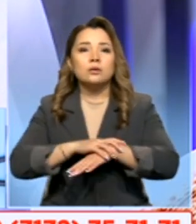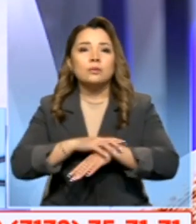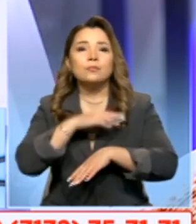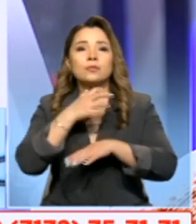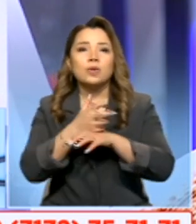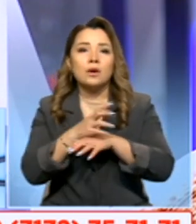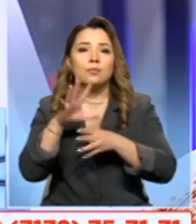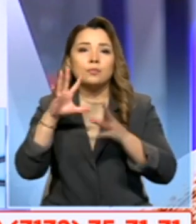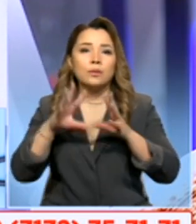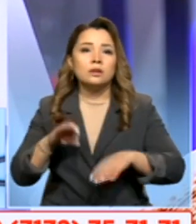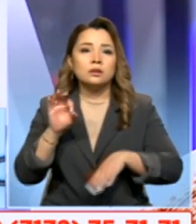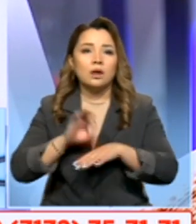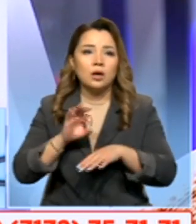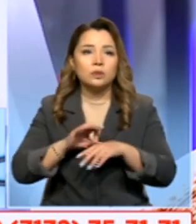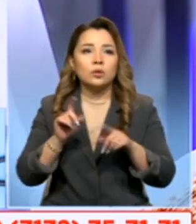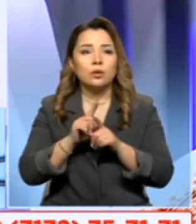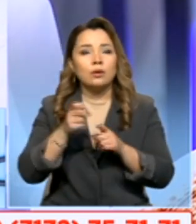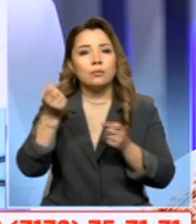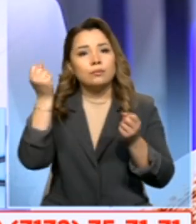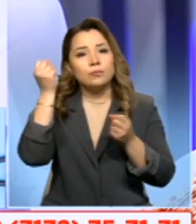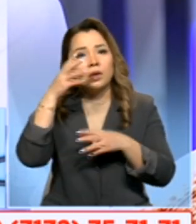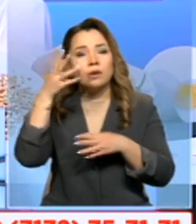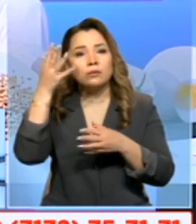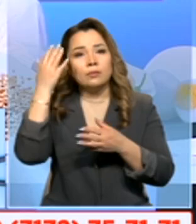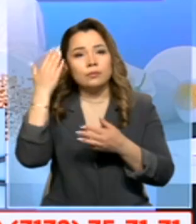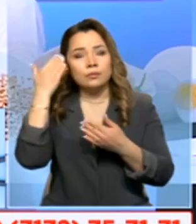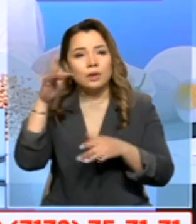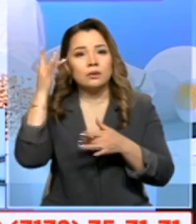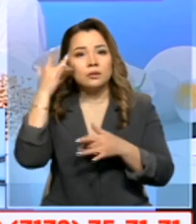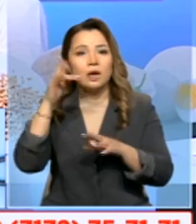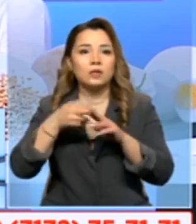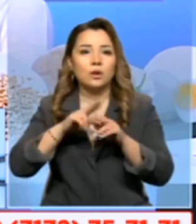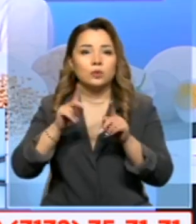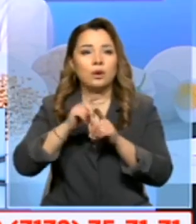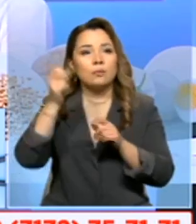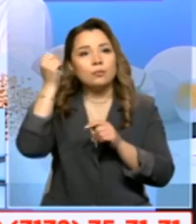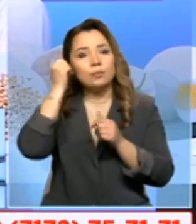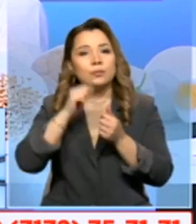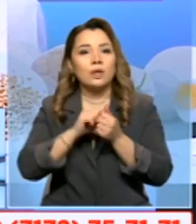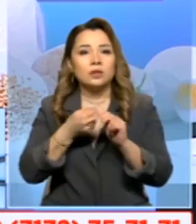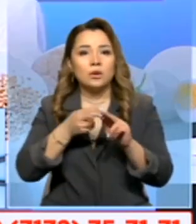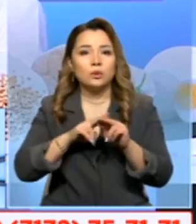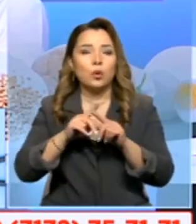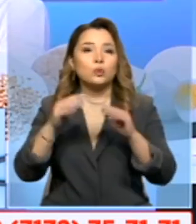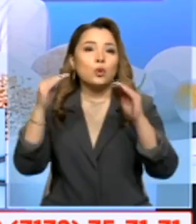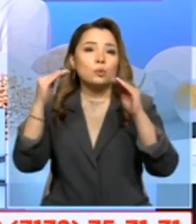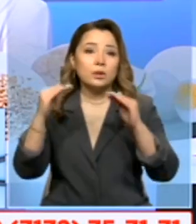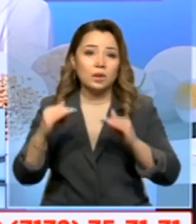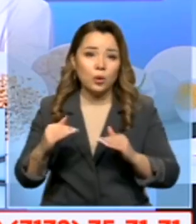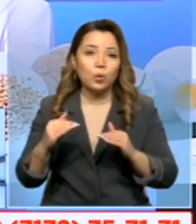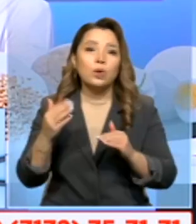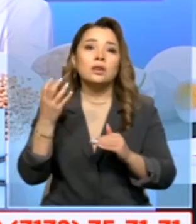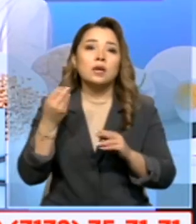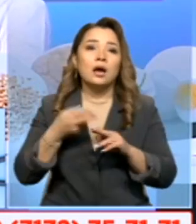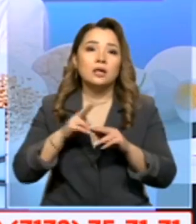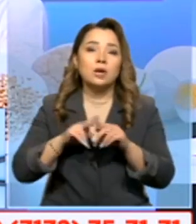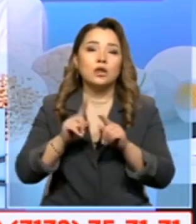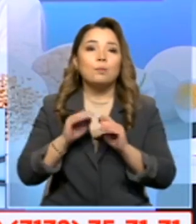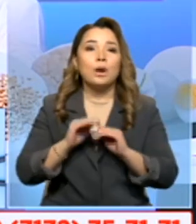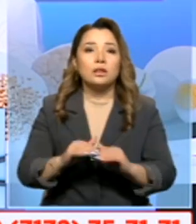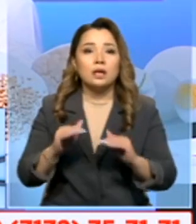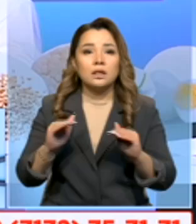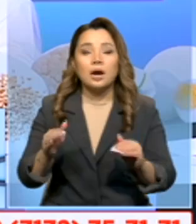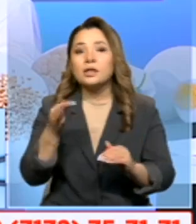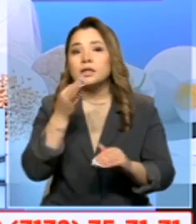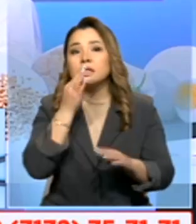ауырады, ең бастысы ақыл ой есте сақтау қабілеті дейді, төмендеуі. Ал егер кішкентай балаларда